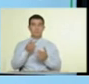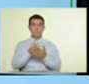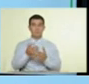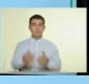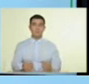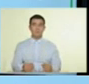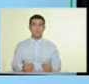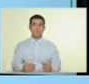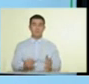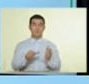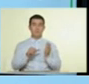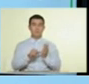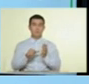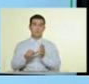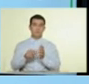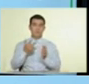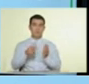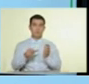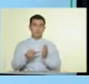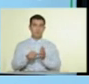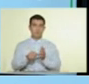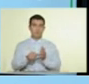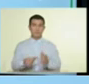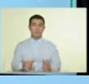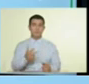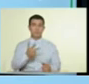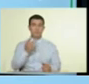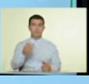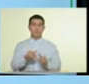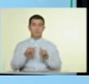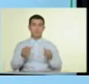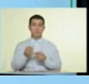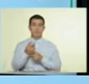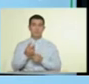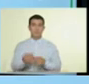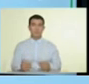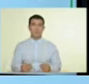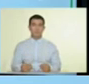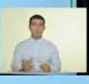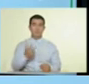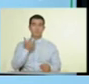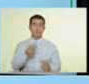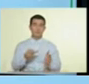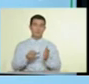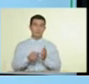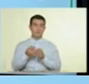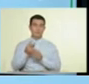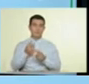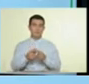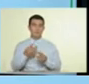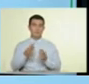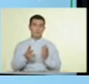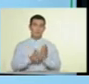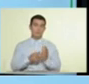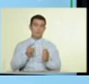topamiz. 6 ni 6 ga ko'paytirsak 36, 3 ni 4 ga ko'paytirsak 12, 36 ga 12 ni qo'shsak